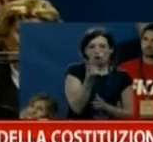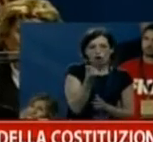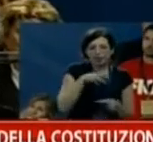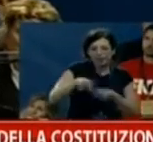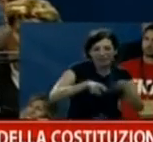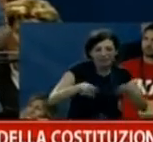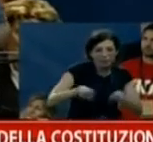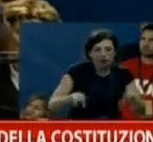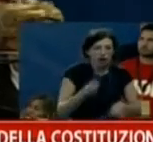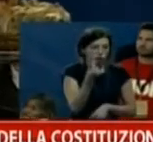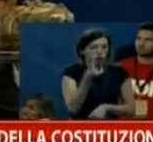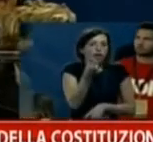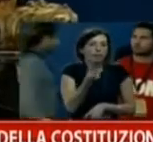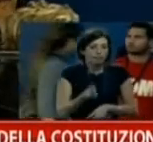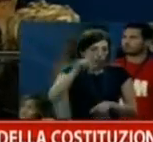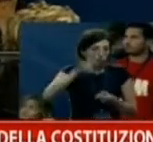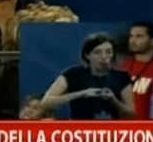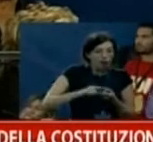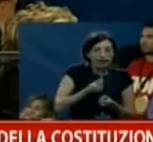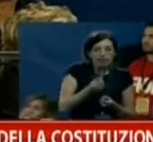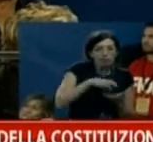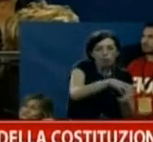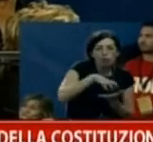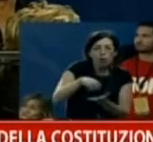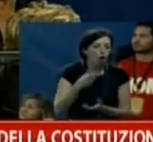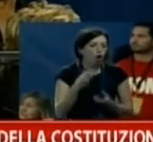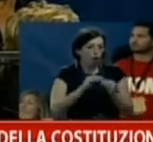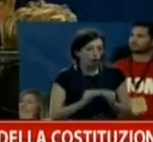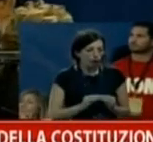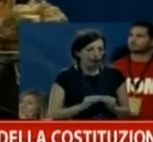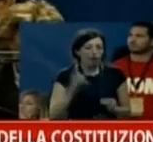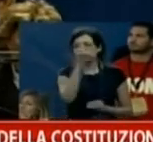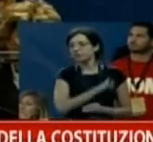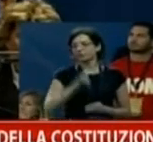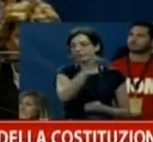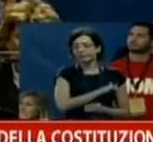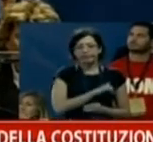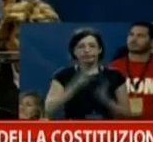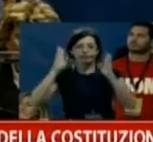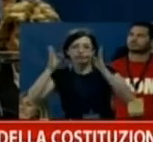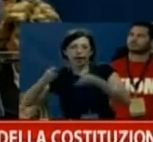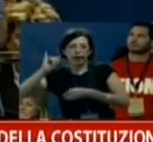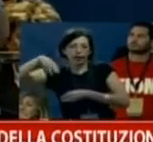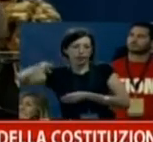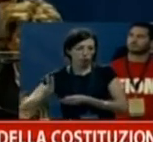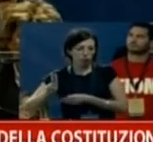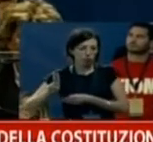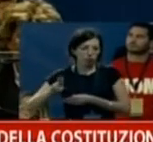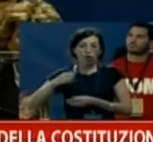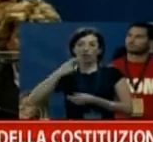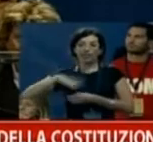Lorenza Carlassare. Anche quando i diritti sembrano scritti soltanto sulla carta, sono